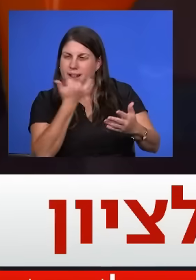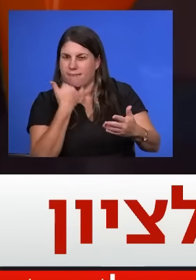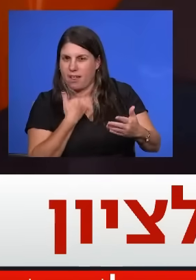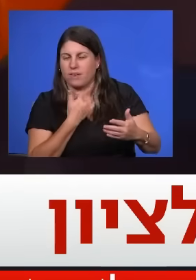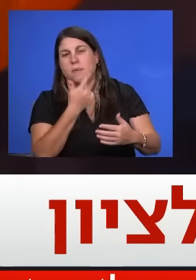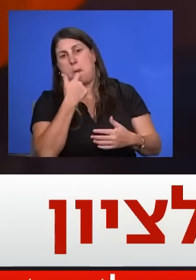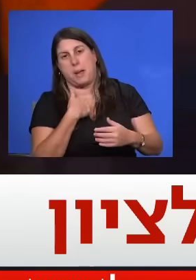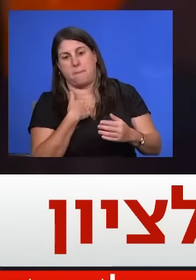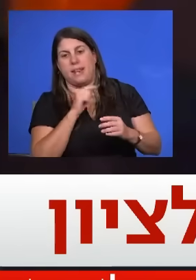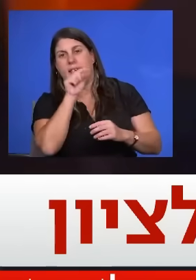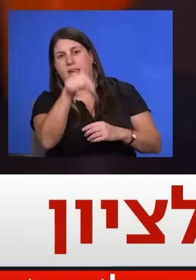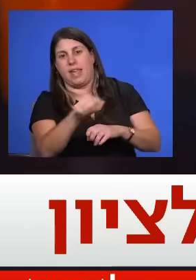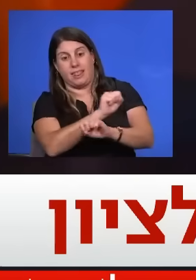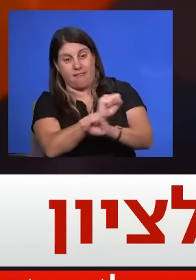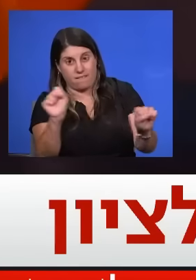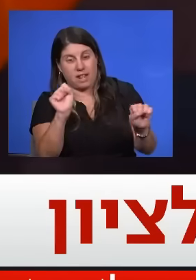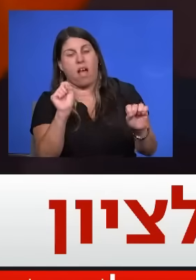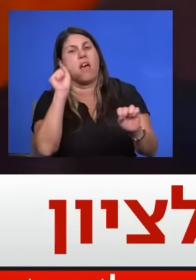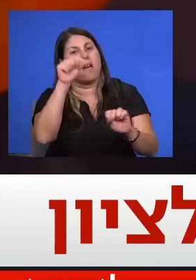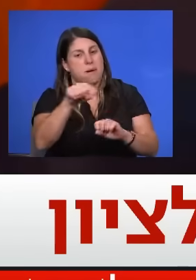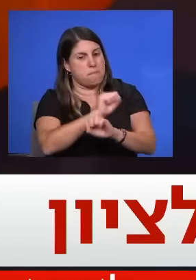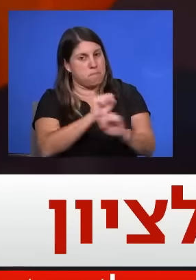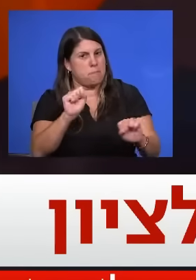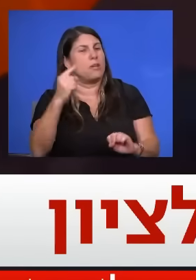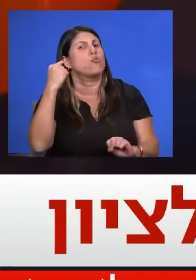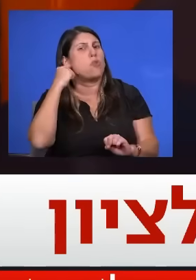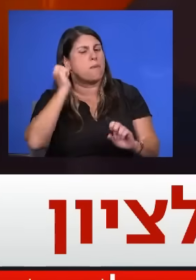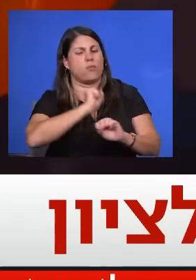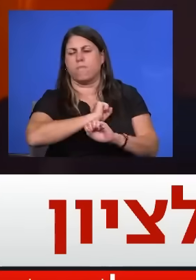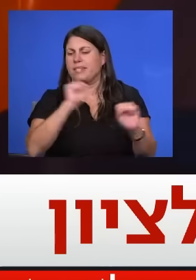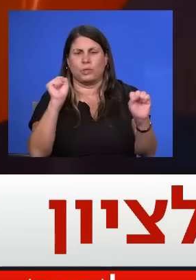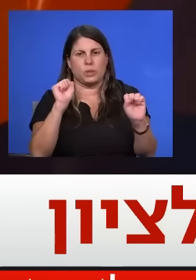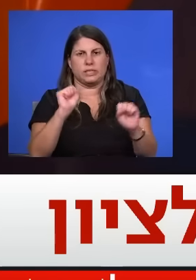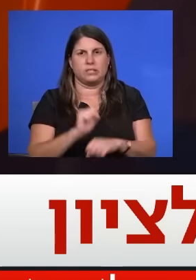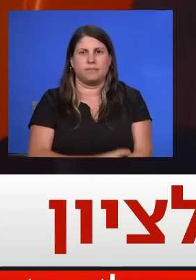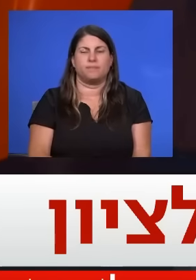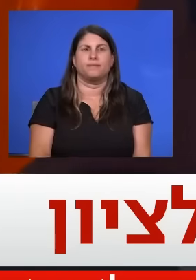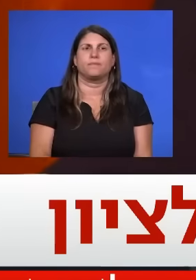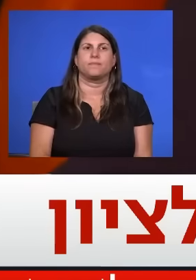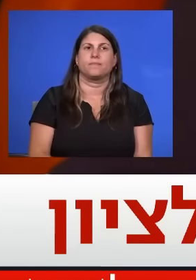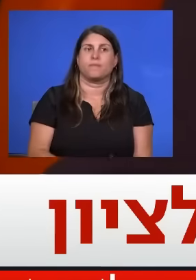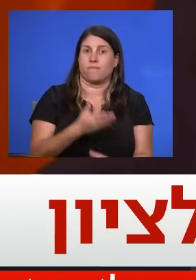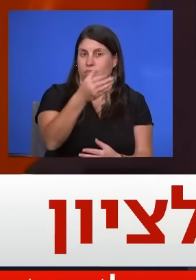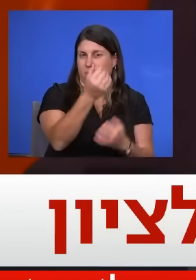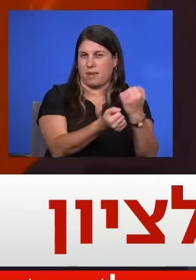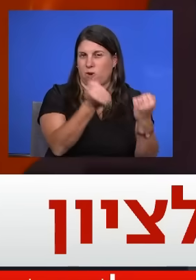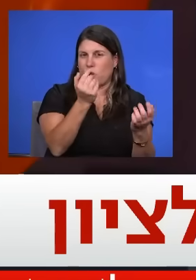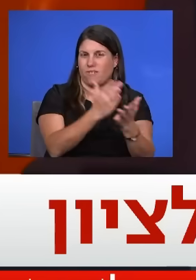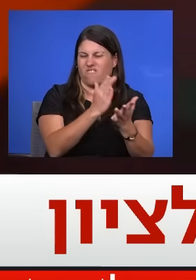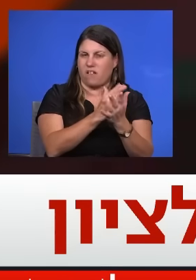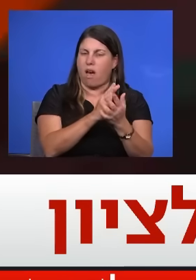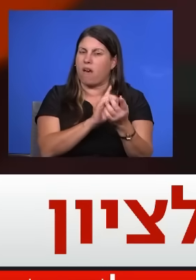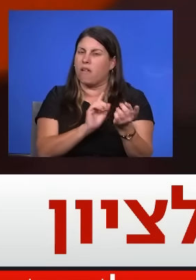שמענו כאן את הפיצוץ. הנה כאן, המכוניות כבר מתחילות להסתובב.